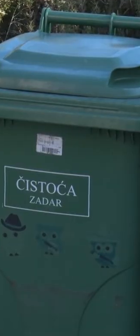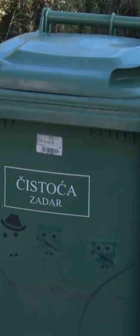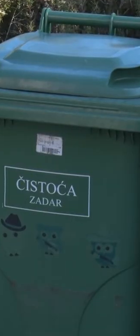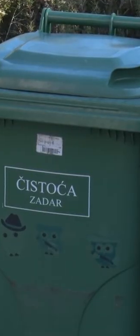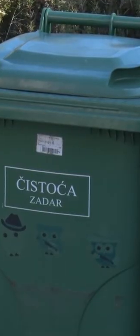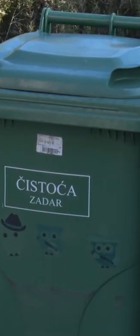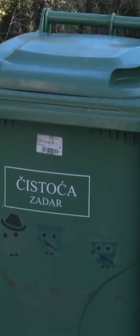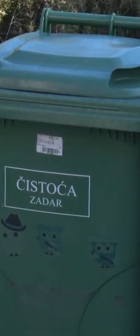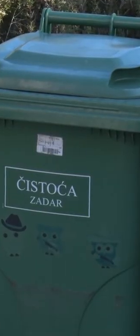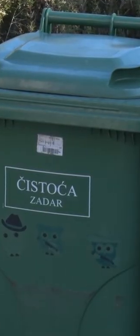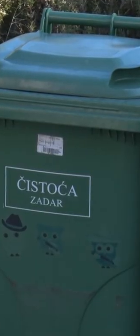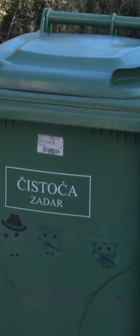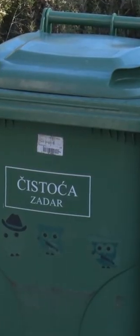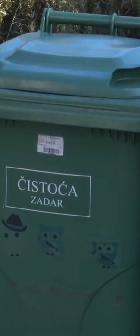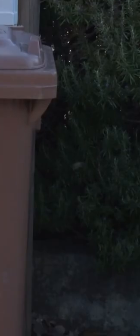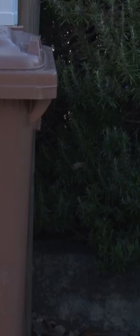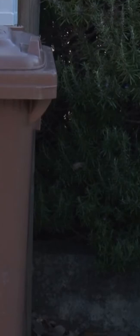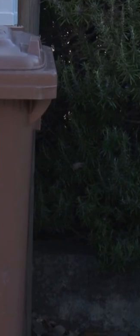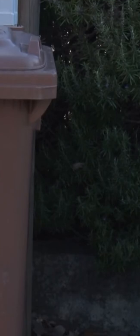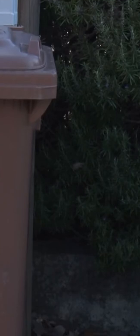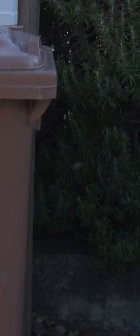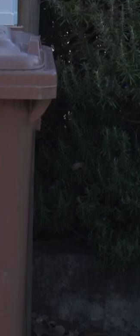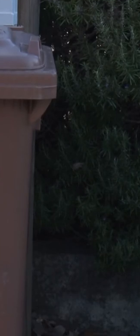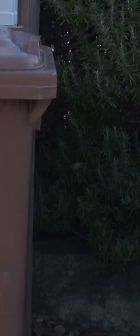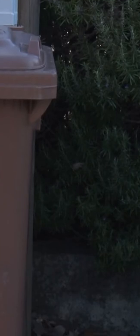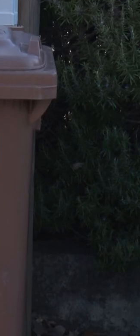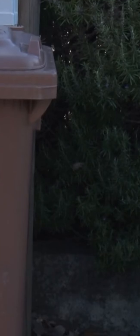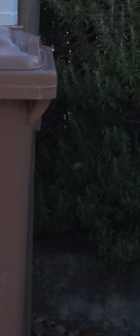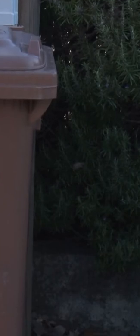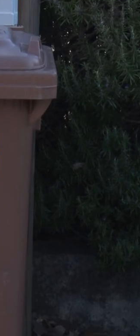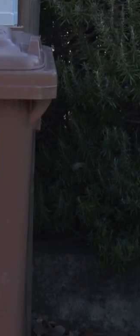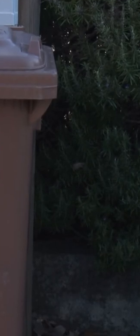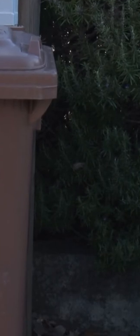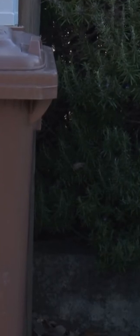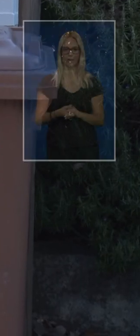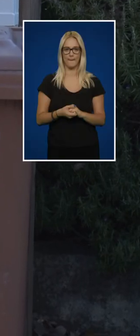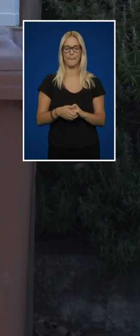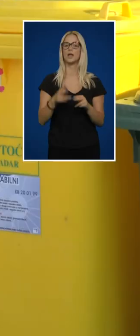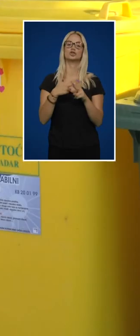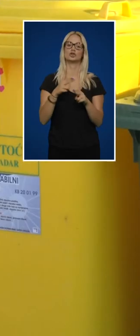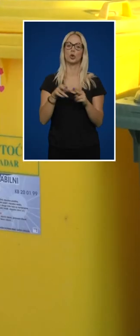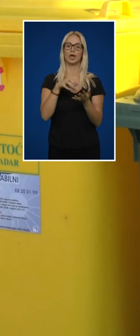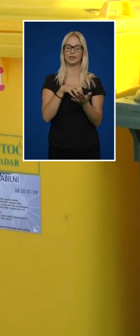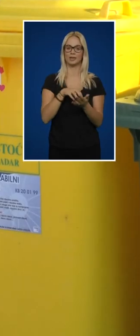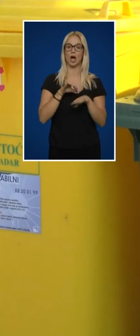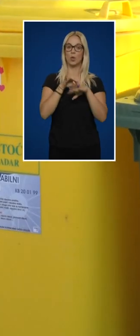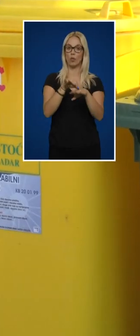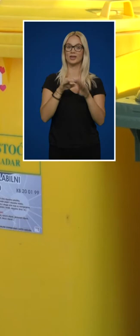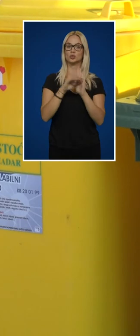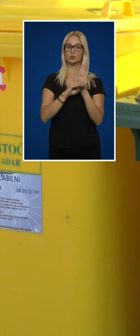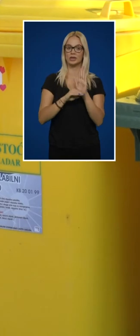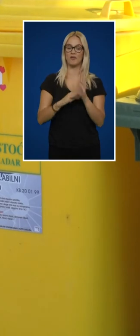kojem odlažemo miješani komunalni otpad, smeđi spremnik u kojem odlažemo biorazgradivi otpad i žuti spremnik koji je predviđen